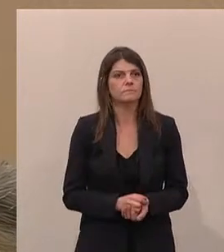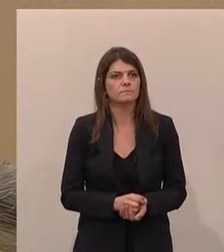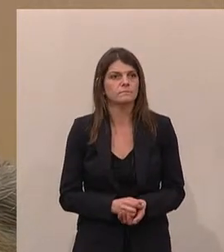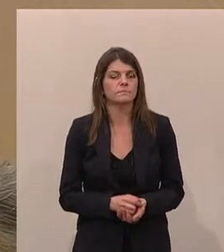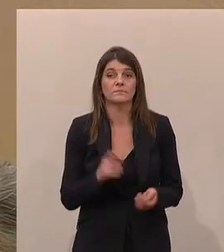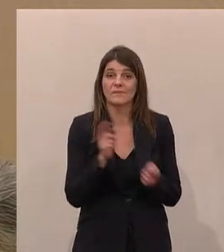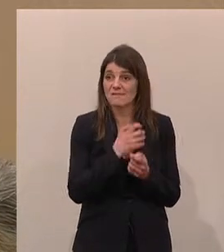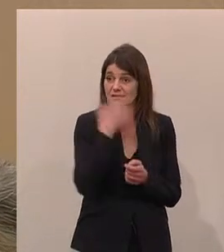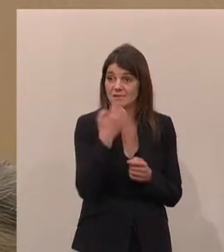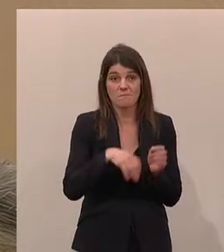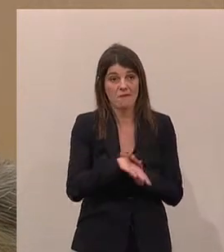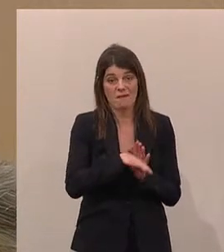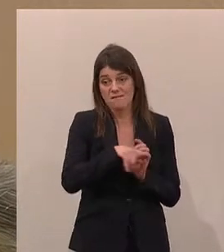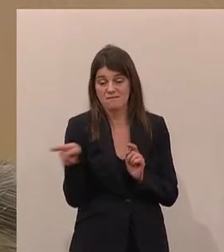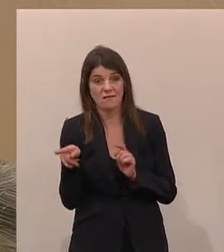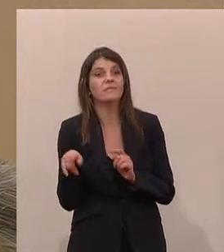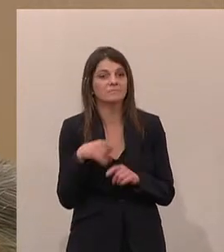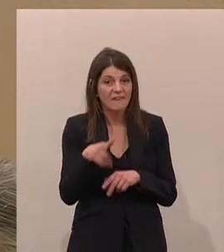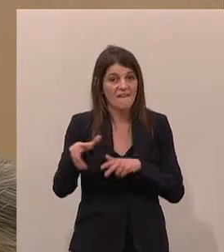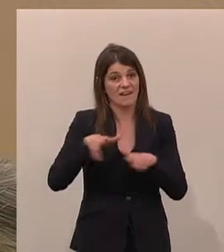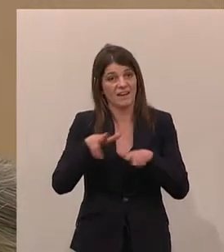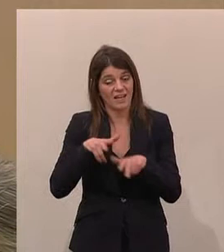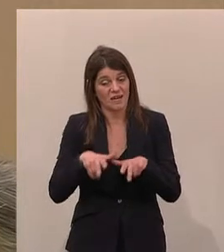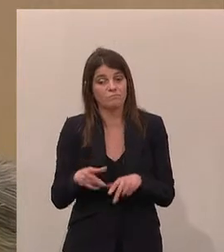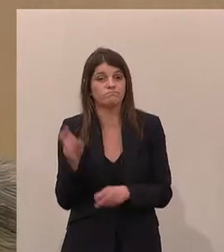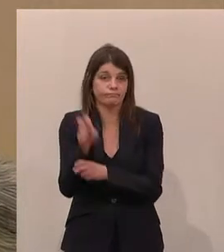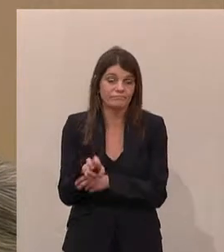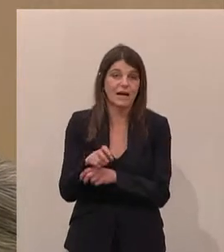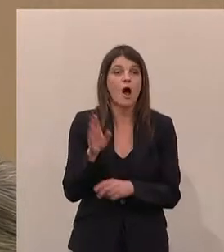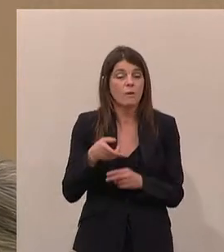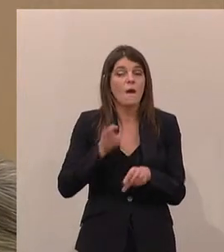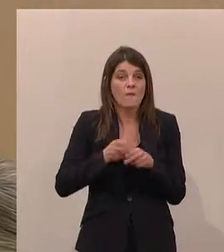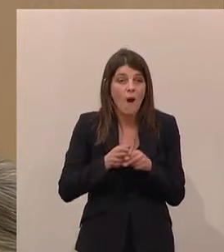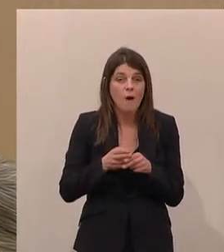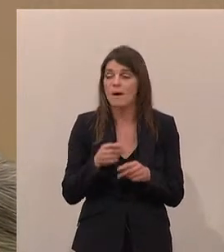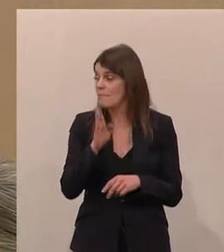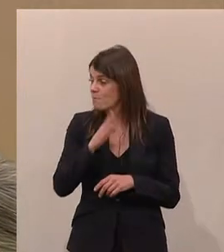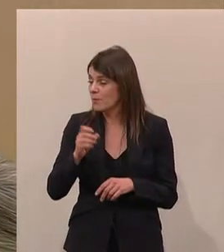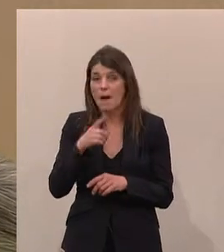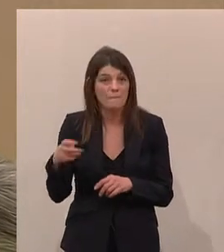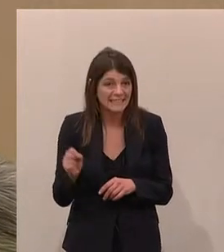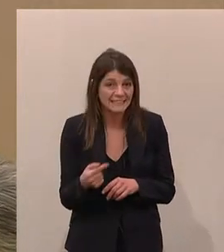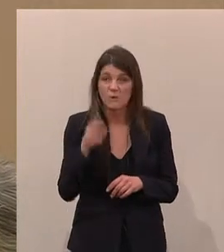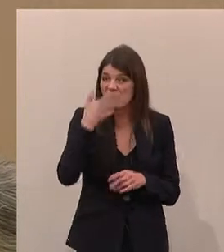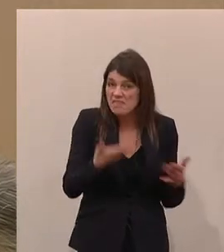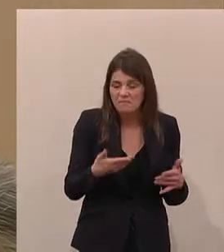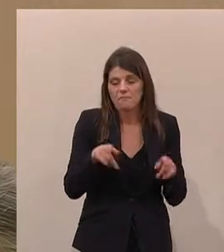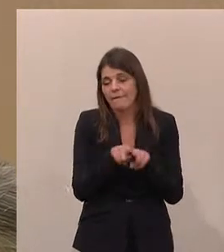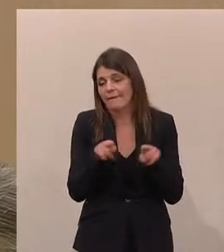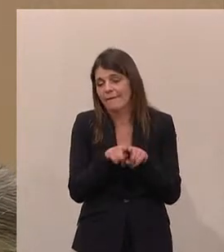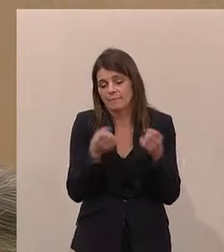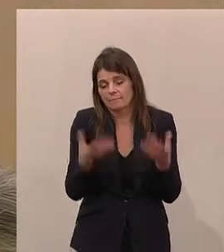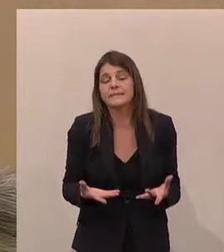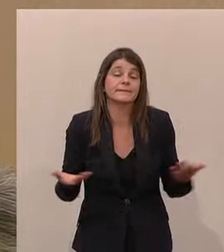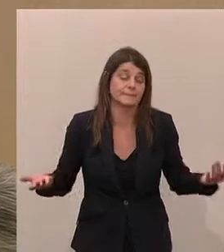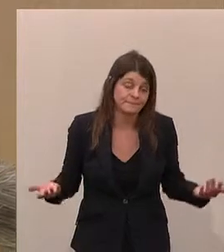extreme Rechte in Regierungen kommt, egal ob das in Rom, in Budapest oder in Wien ist, passiert dasselbe. Sie